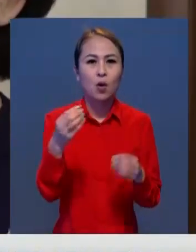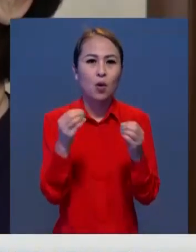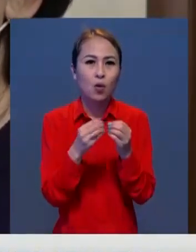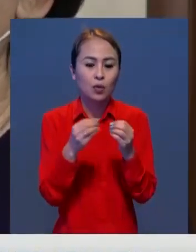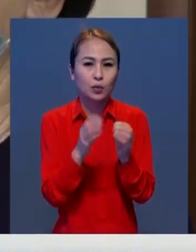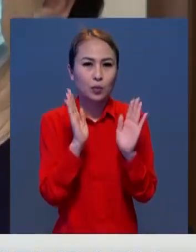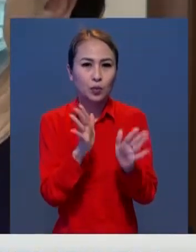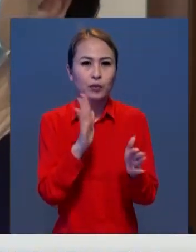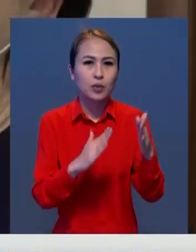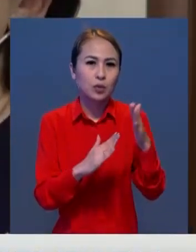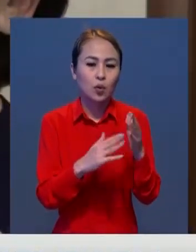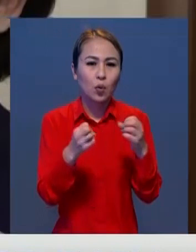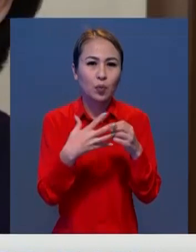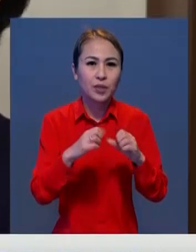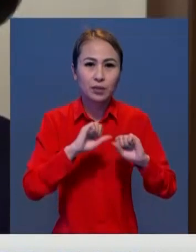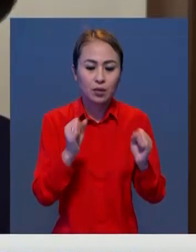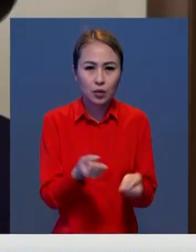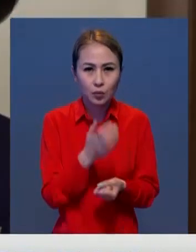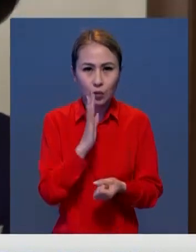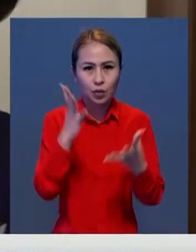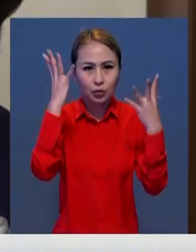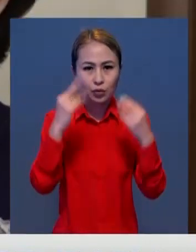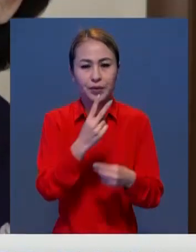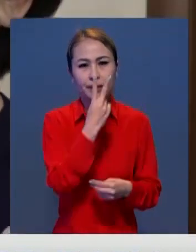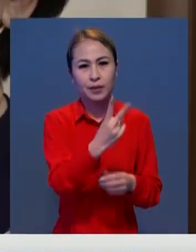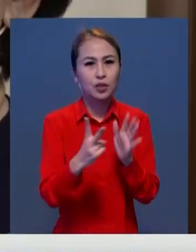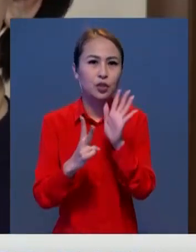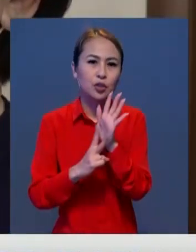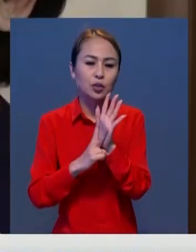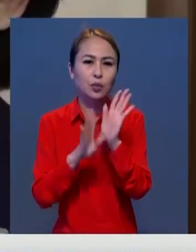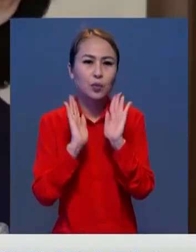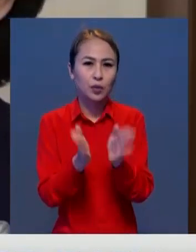жерлерде 15 градус аяз болса, күндіз 2-7 градус